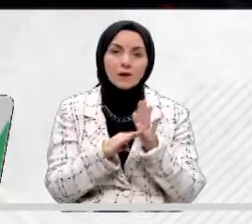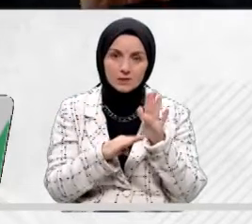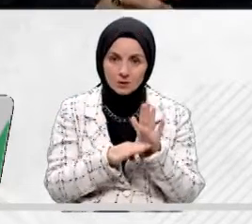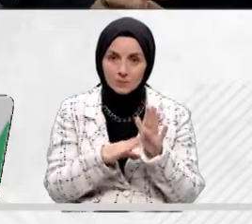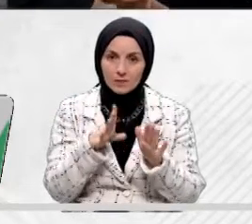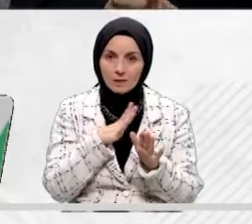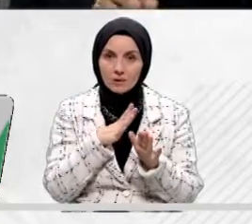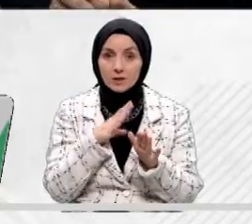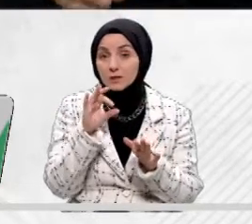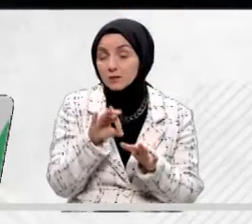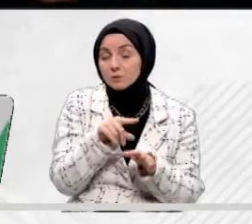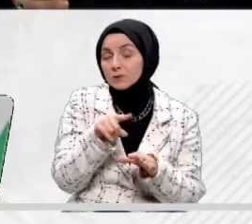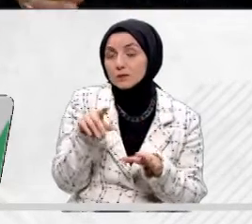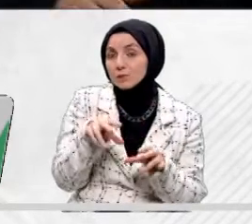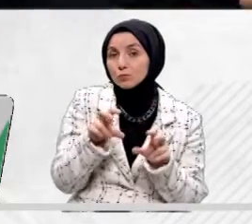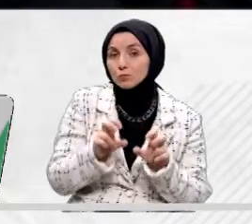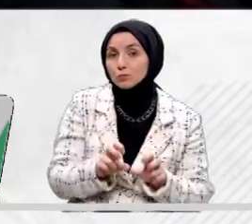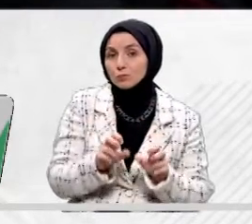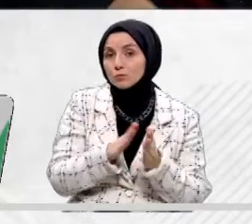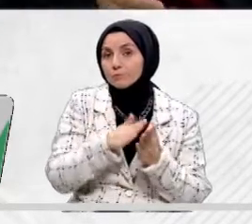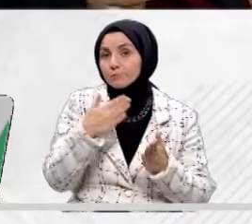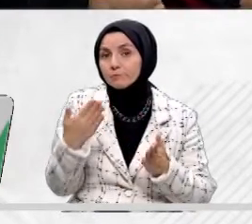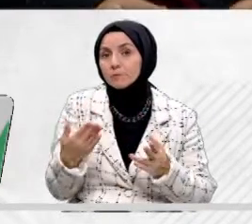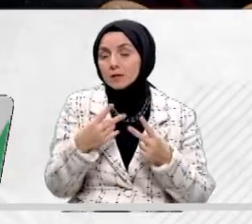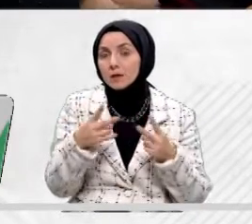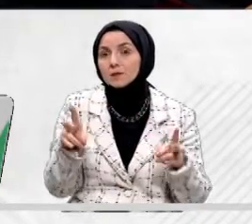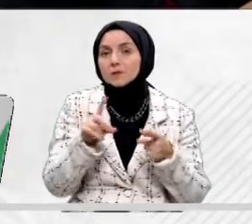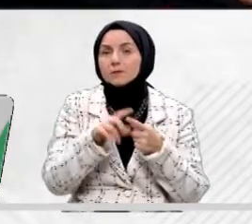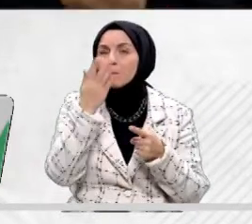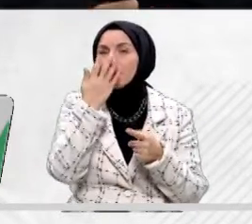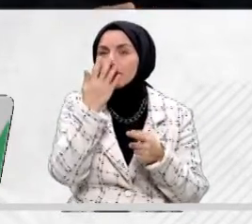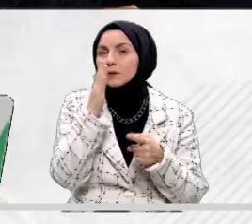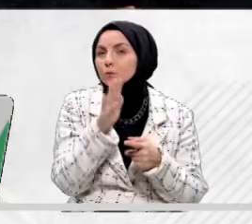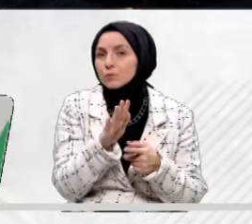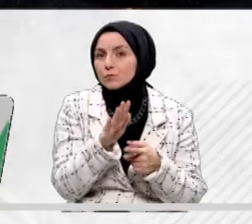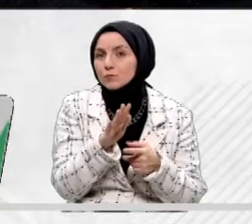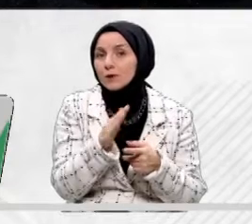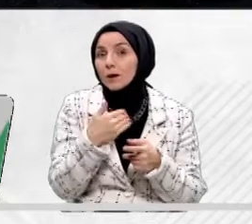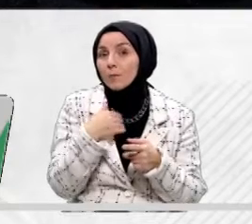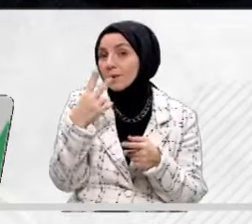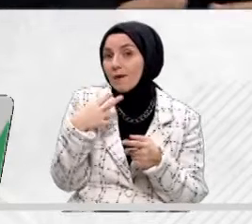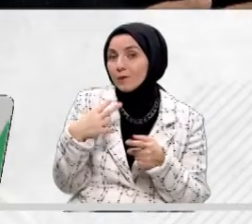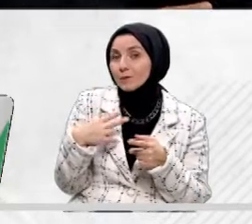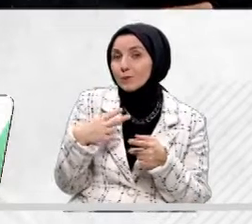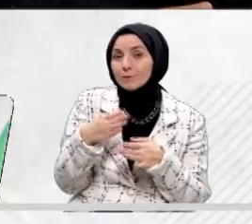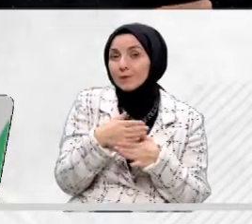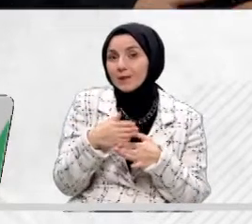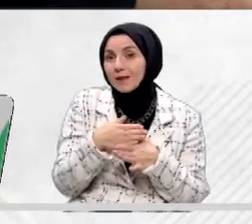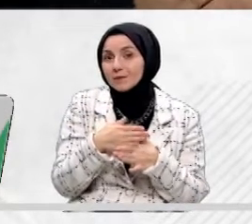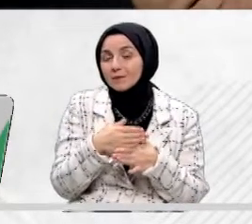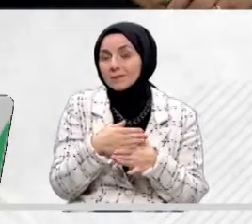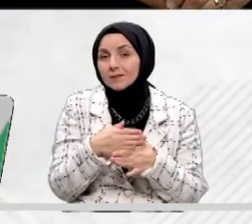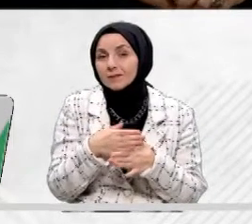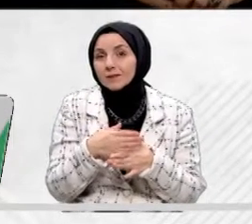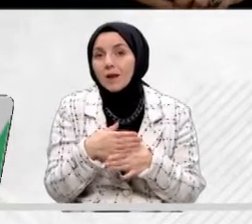Şimdi siz oturdunuz defterinizi açtınız bekliyorsunuz Ben daha ağlıyorum Aynı yaştayız ben niye ağlıyorum Niyeyse orada öğretmen